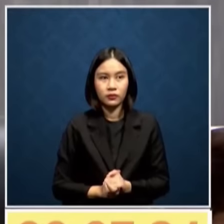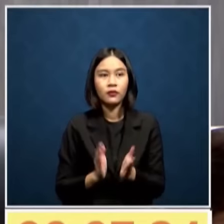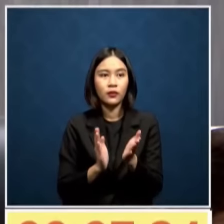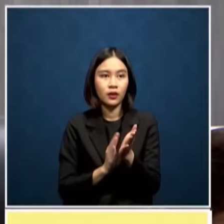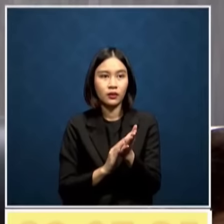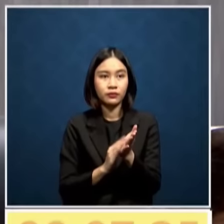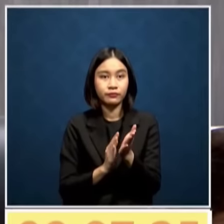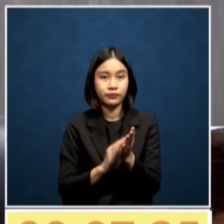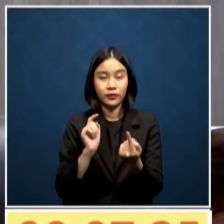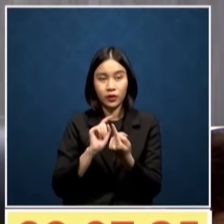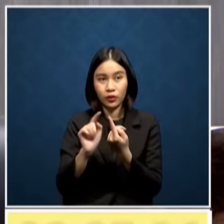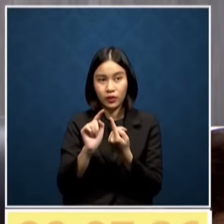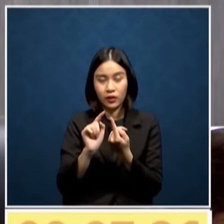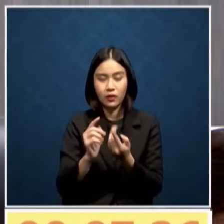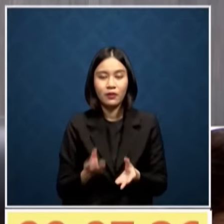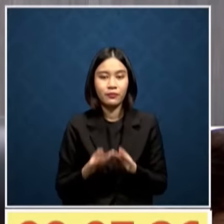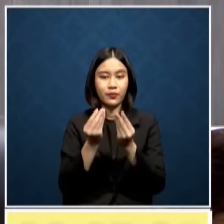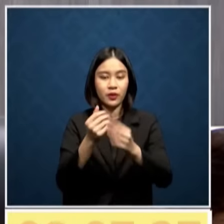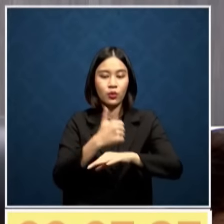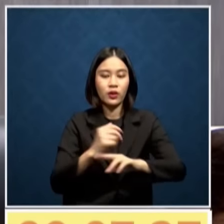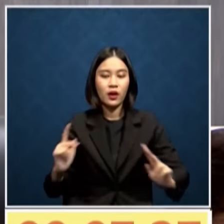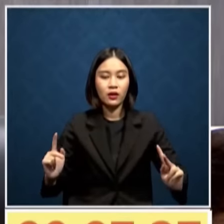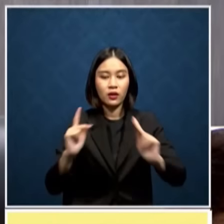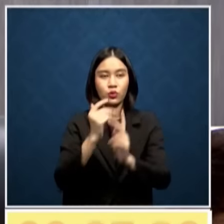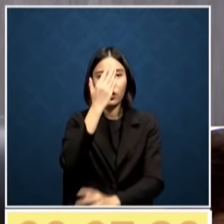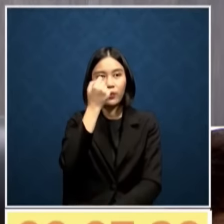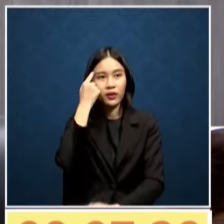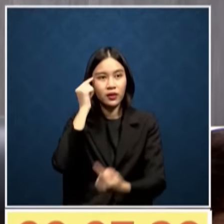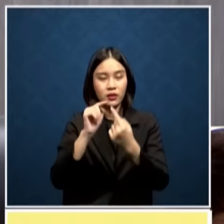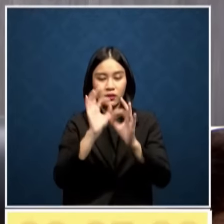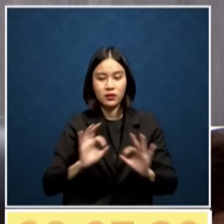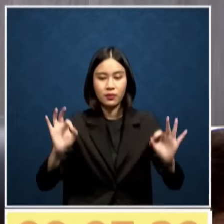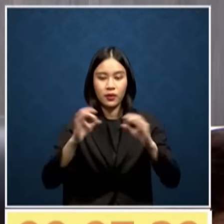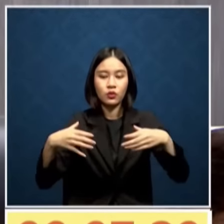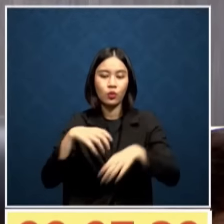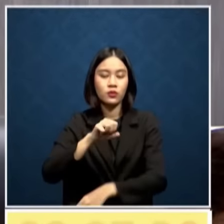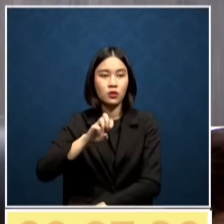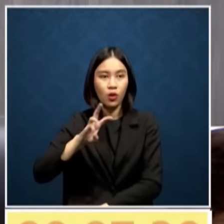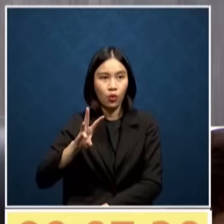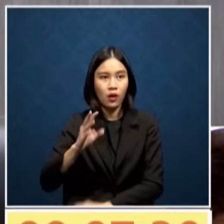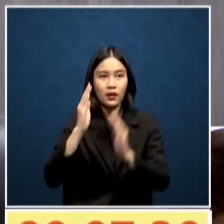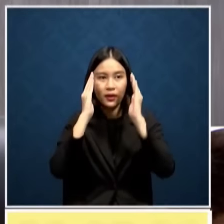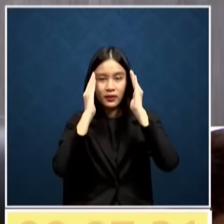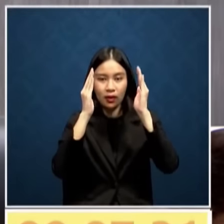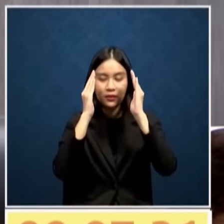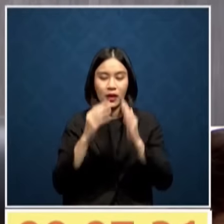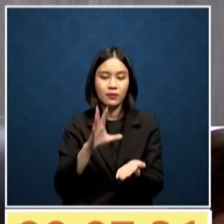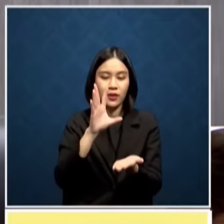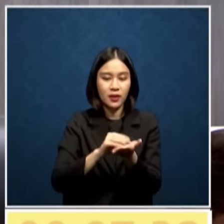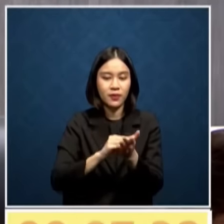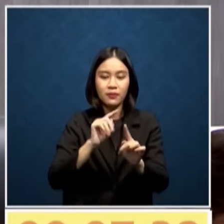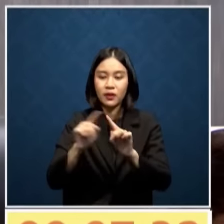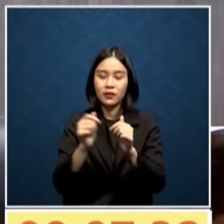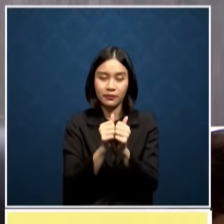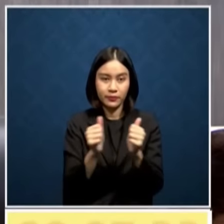ชื่นชมสปิริตของท่านรัฐมนตรีพิชัยนะคะที่เห็นความสำคัญของวุฒิสภาแล้วก็ตั้งใจเตรียมข้อมูลมาตอบ